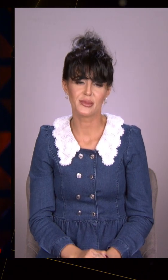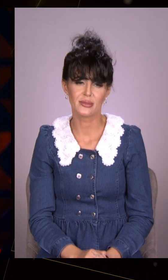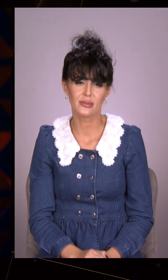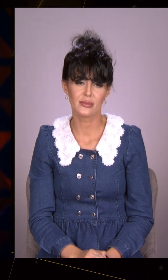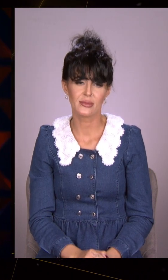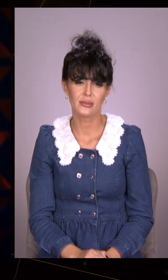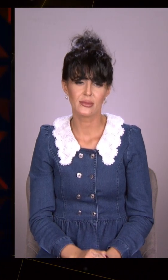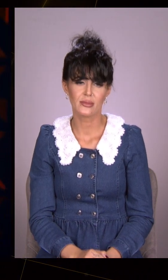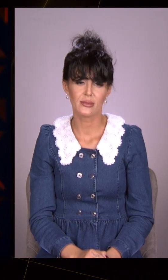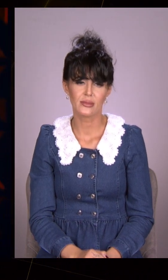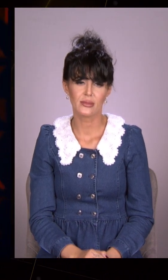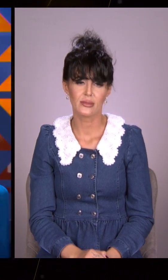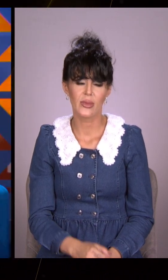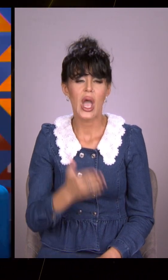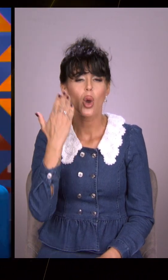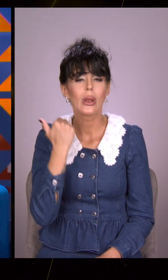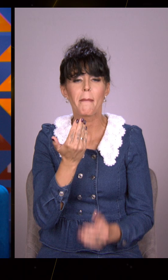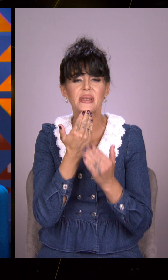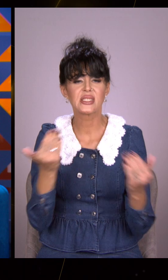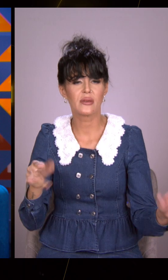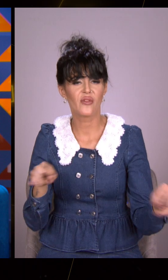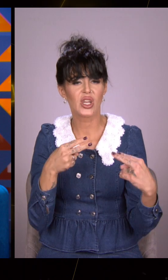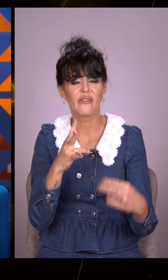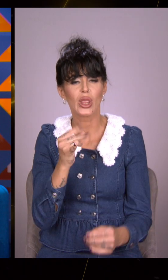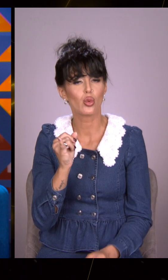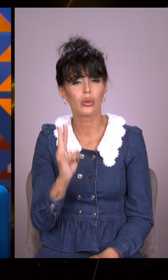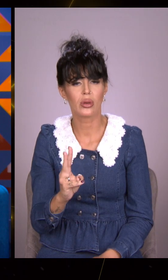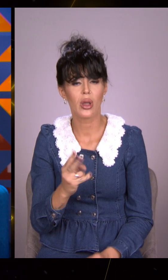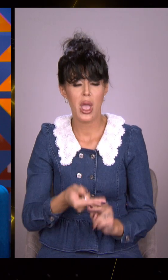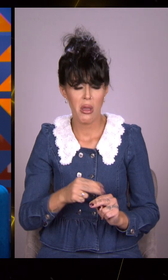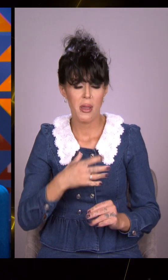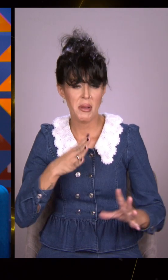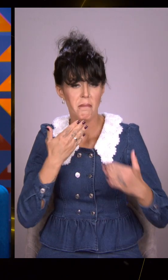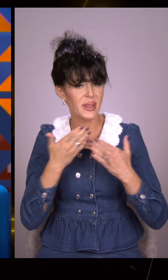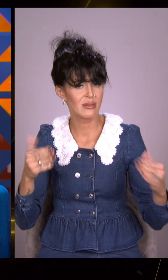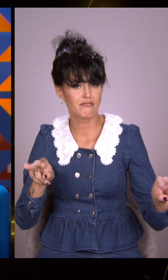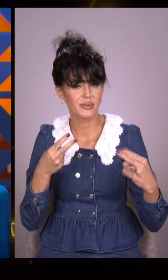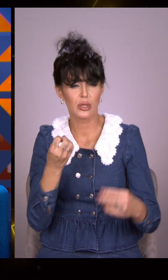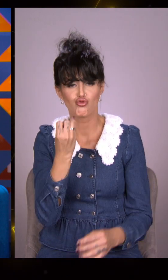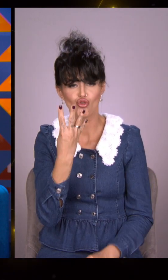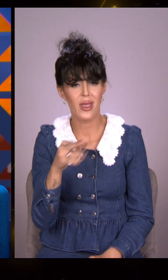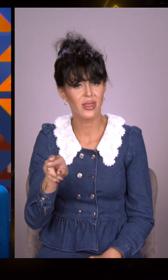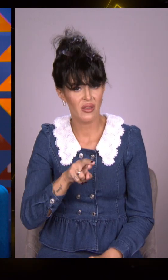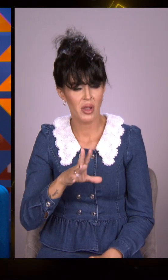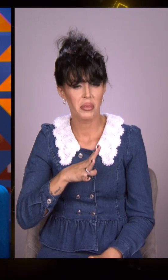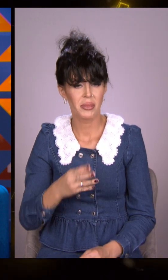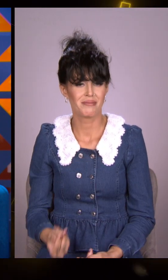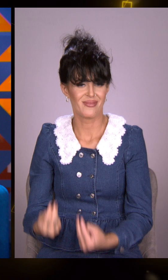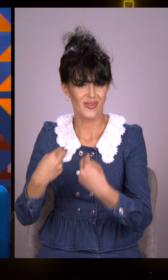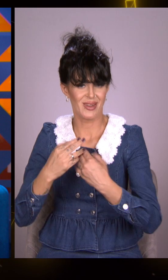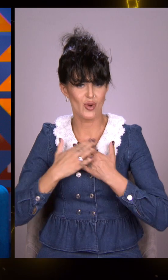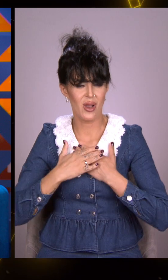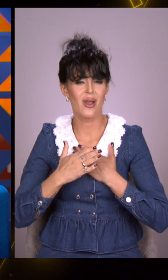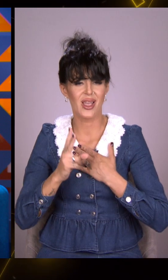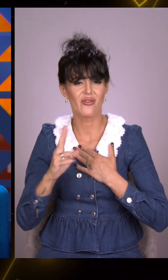А коли ви бачили востаннє онука? 14-го. 14 січня? Так, так. Вони приїжджали, ну, на квартиру